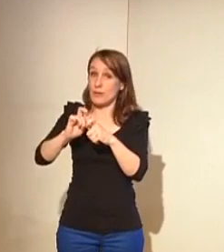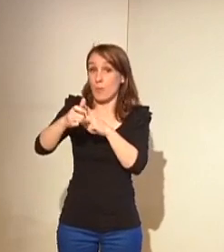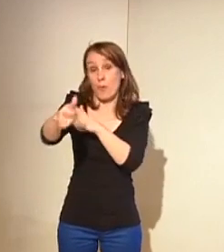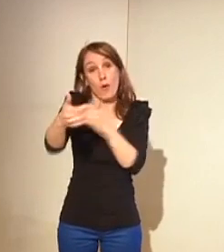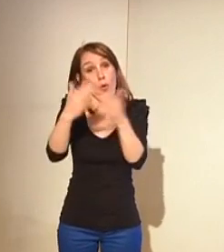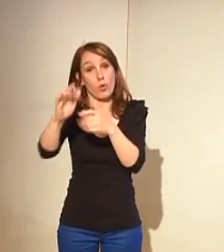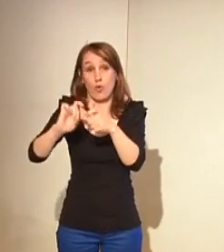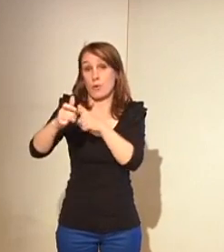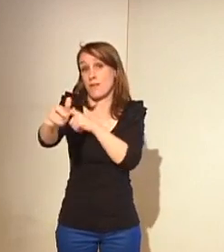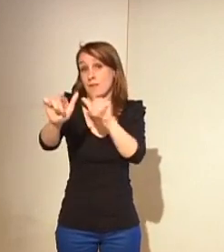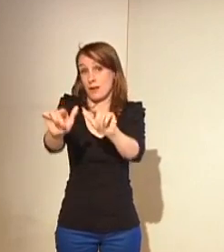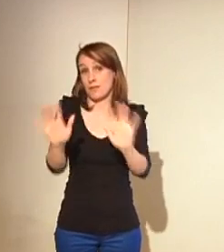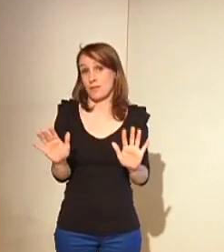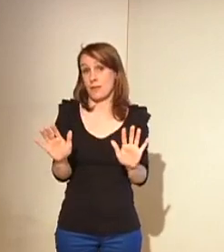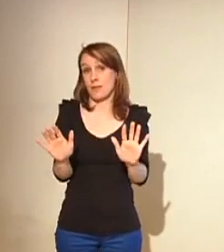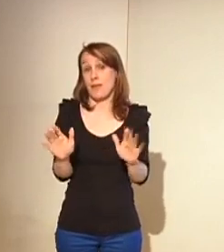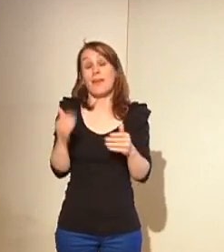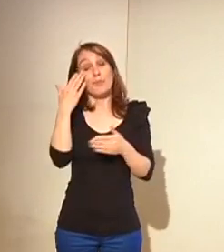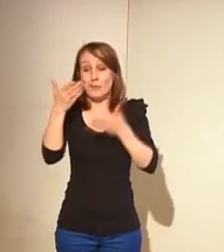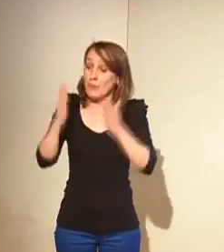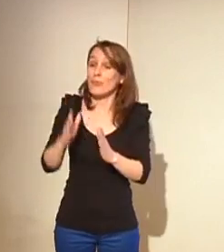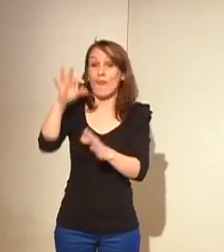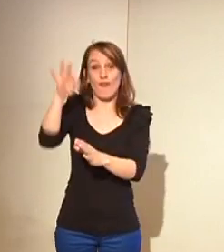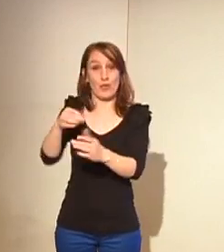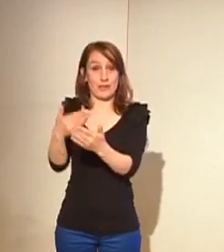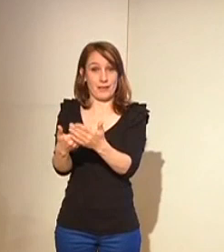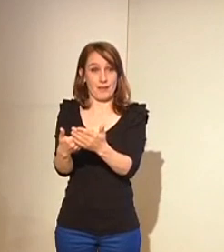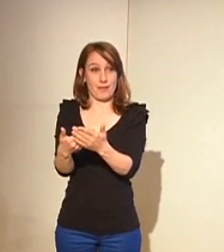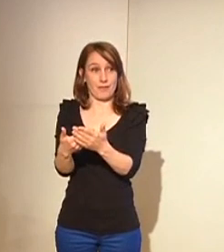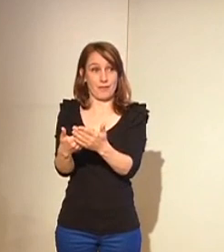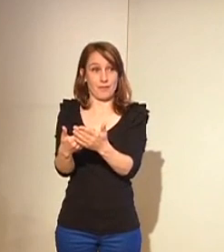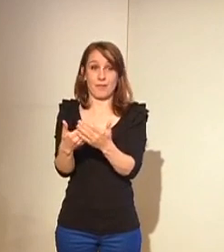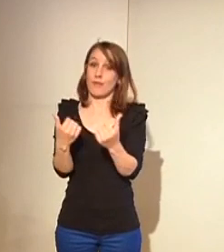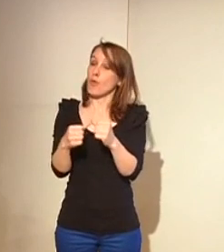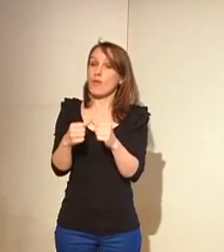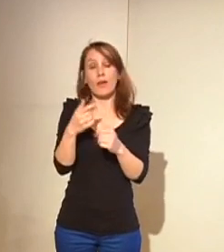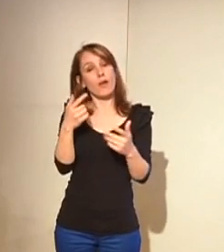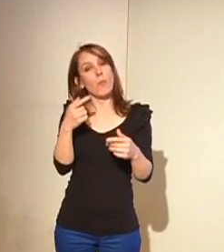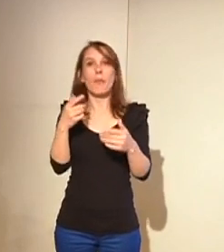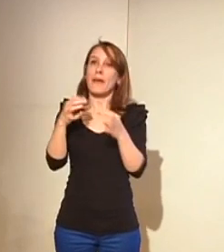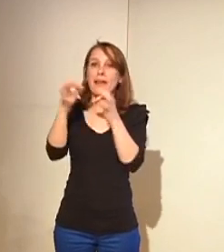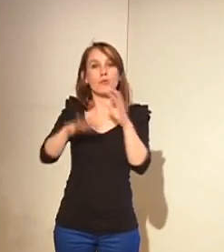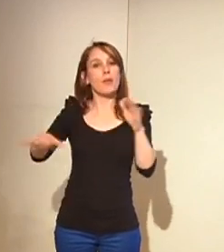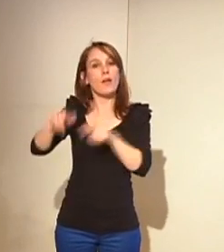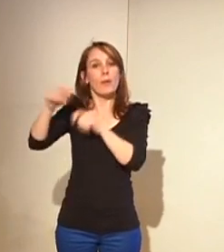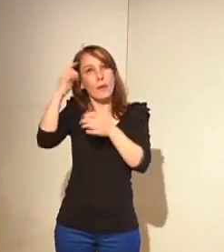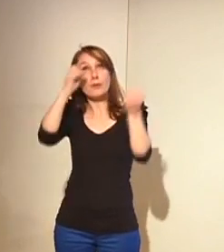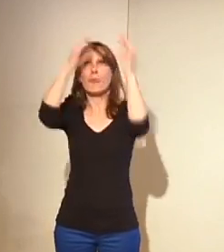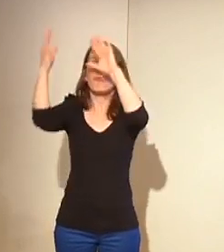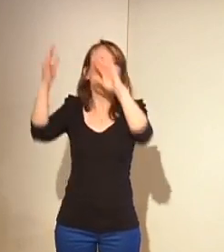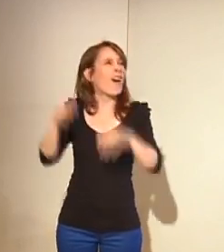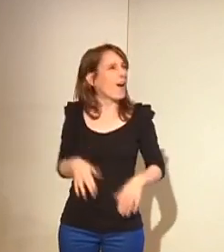mesure laisse entendre que les élus locaux seraient trop confortablement indemnisés pour leur